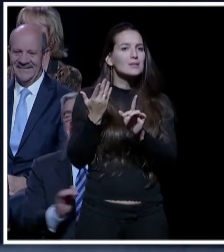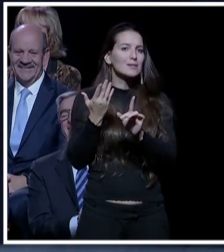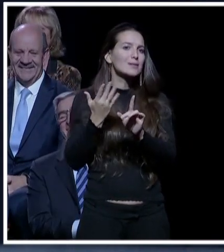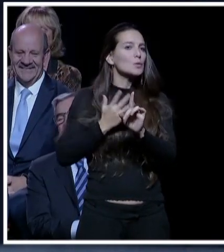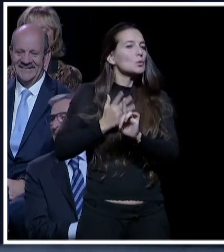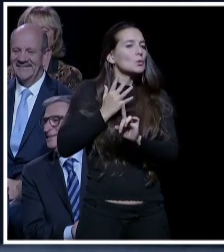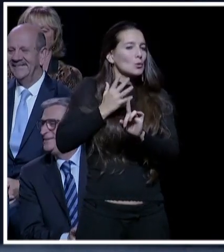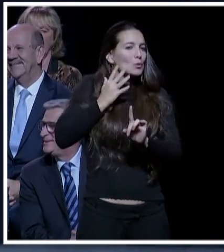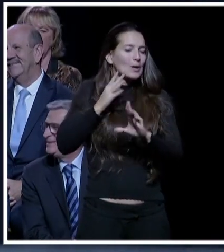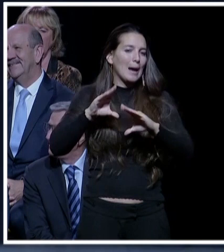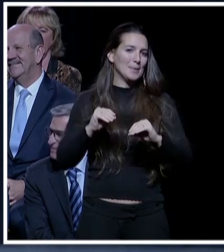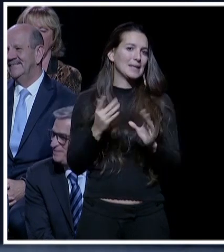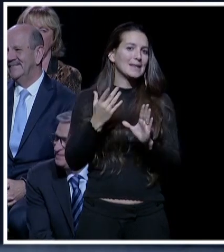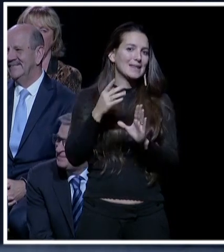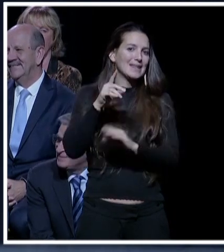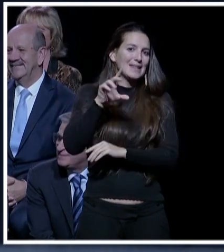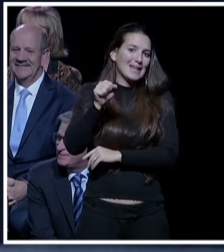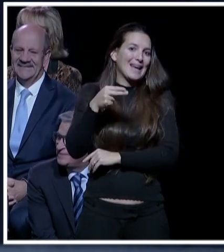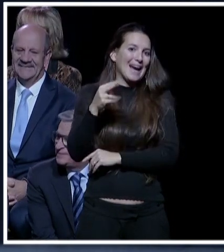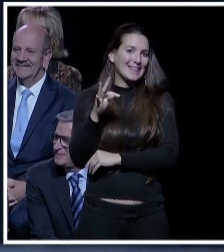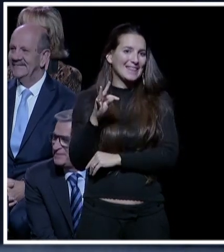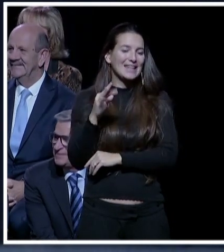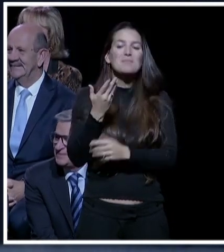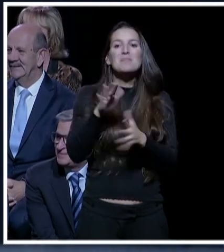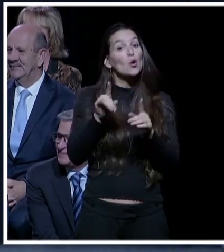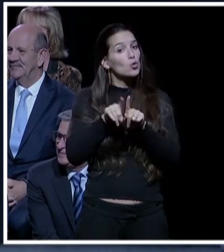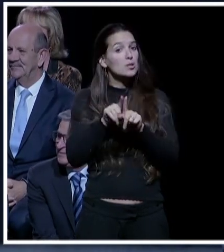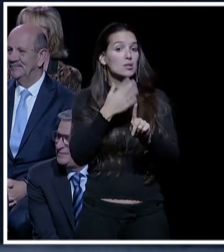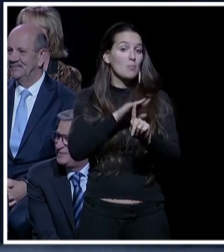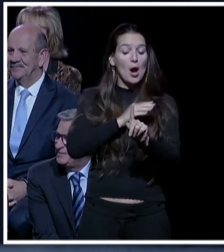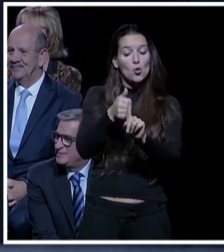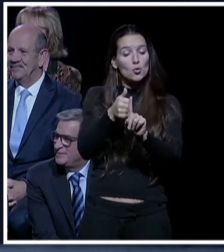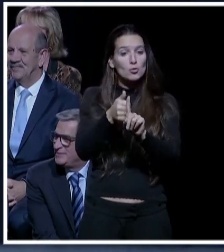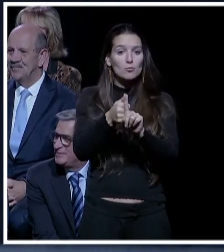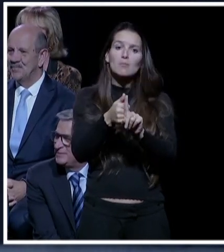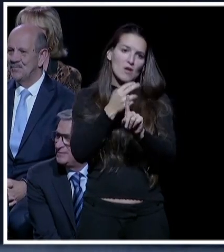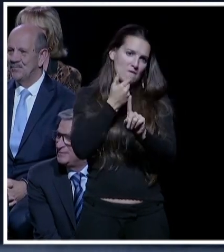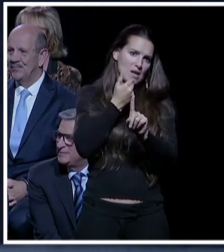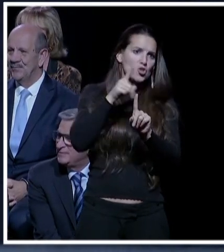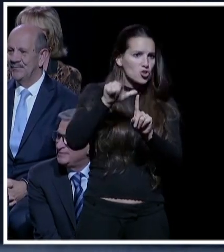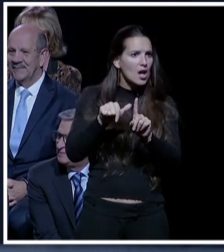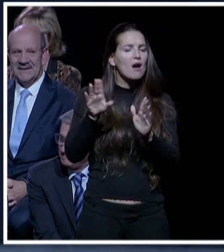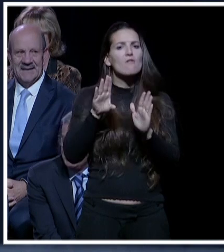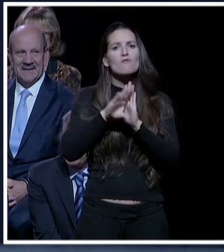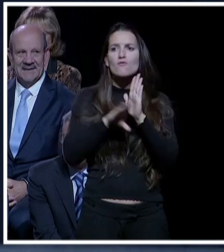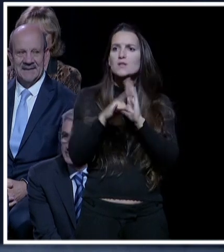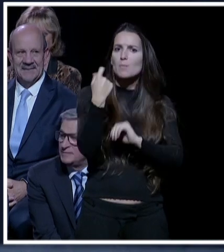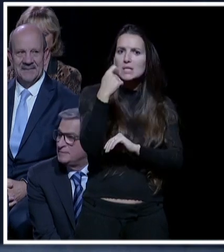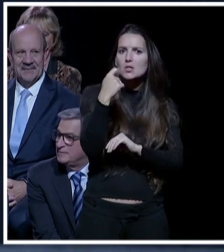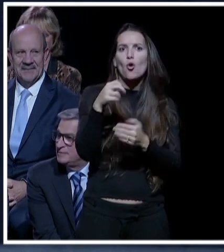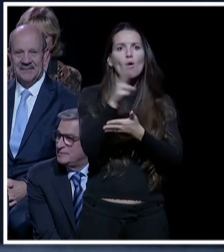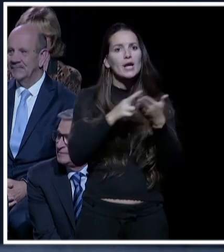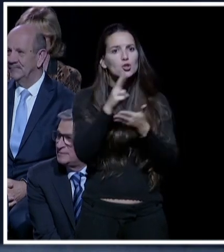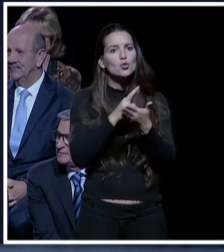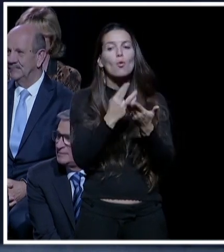plus. Et surtout parce qu'il a, bon, il est efficace, il est conseiller, vice-président de la région, c'est quelqu'un qui est impliqué aussi